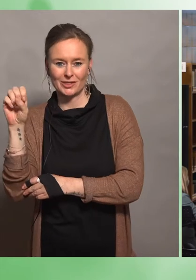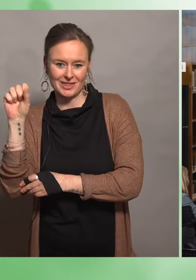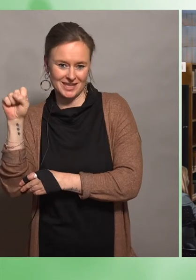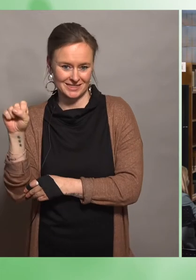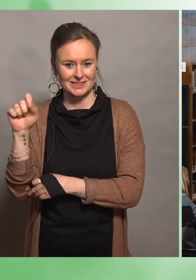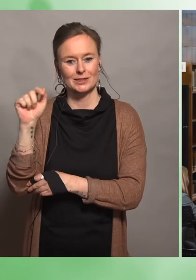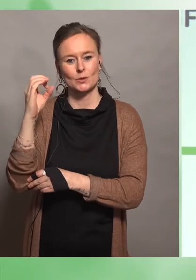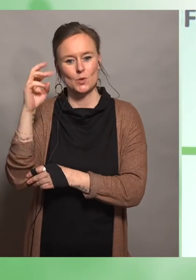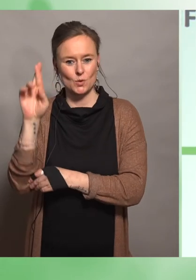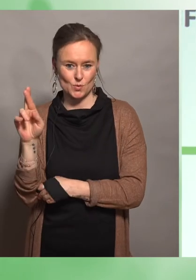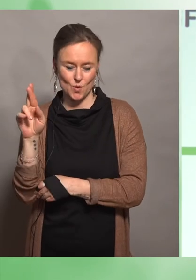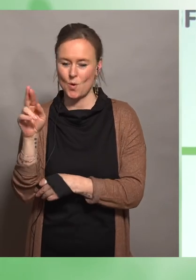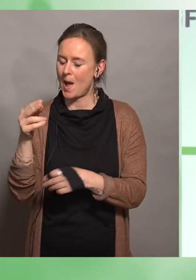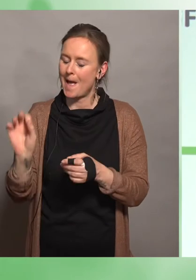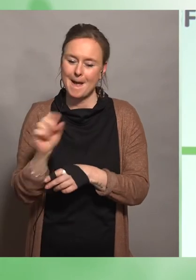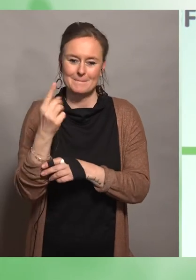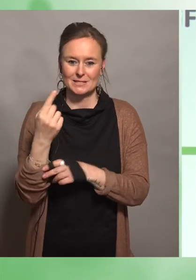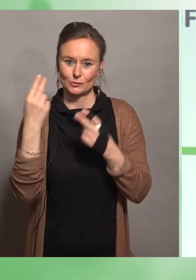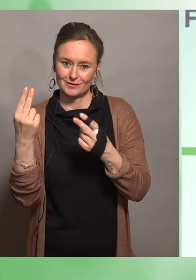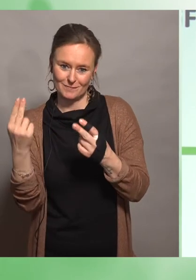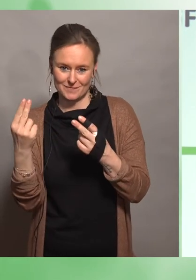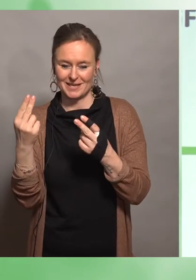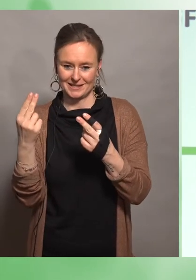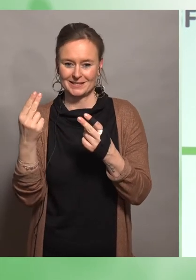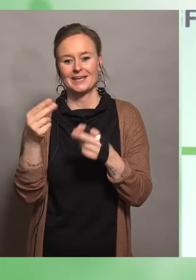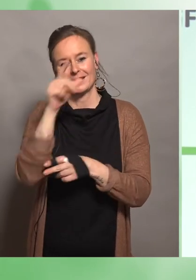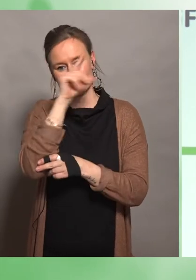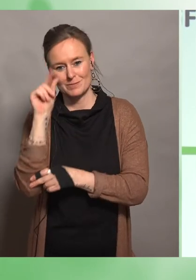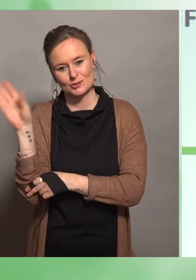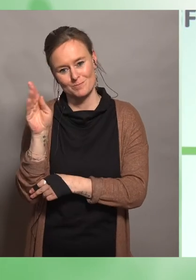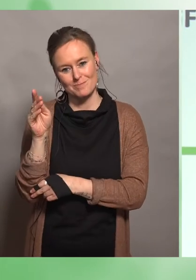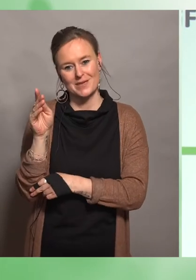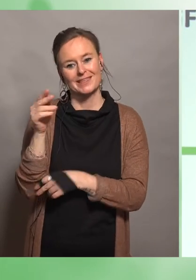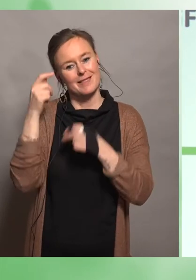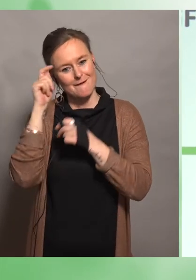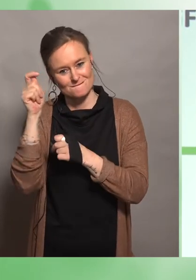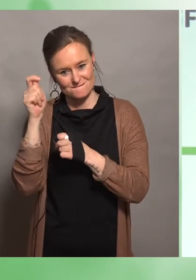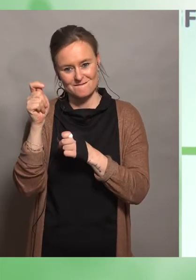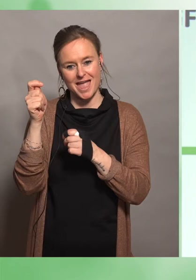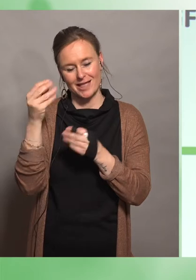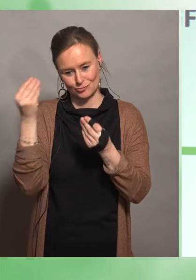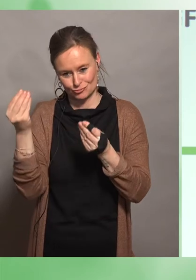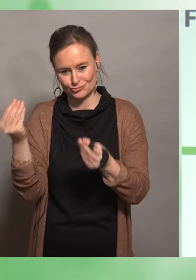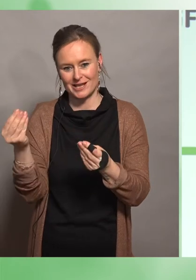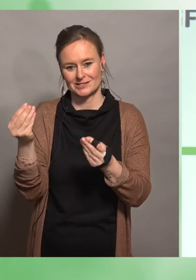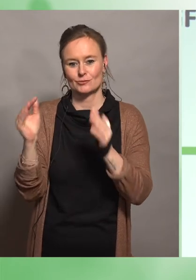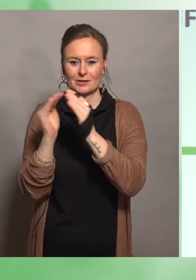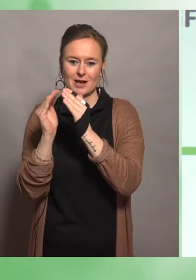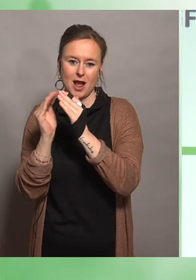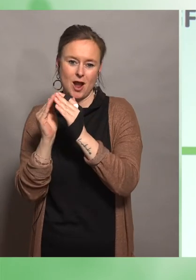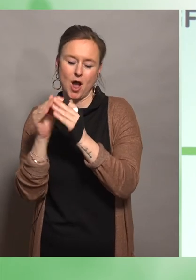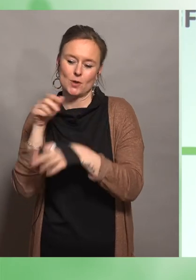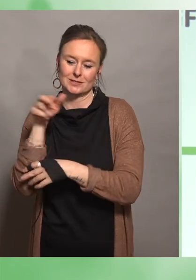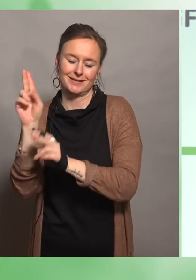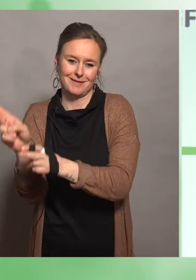am Abend mit diesem Gefühl der Wertschätzung nach Hause gehen können. Vielen Dank Ihnen allen. Als nächstes möchte ich gerne die Firma Stark zu